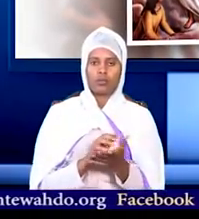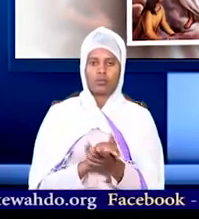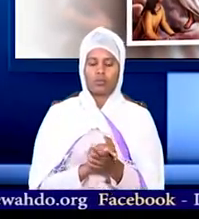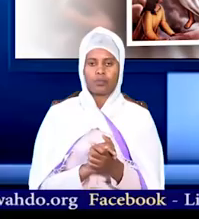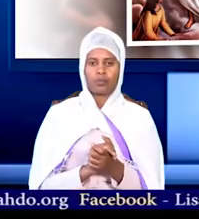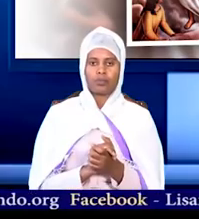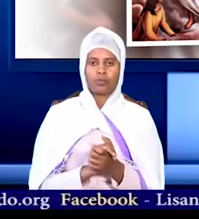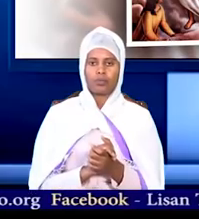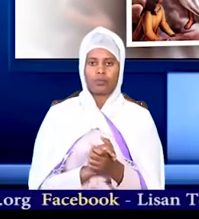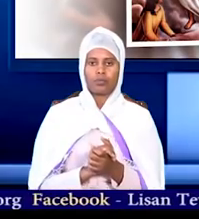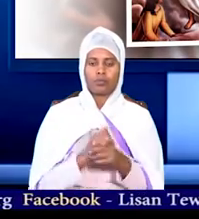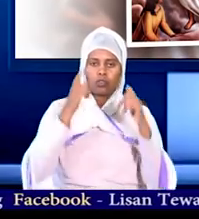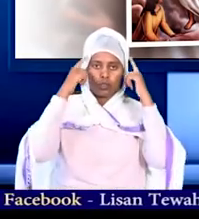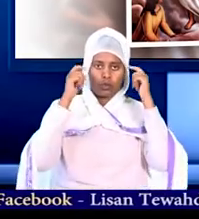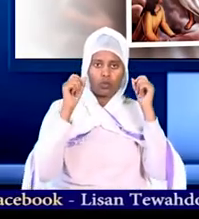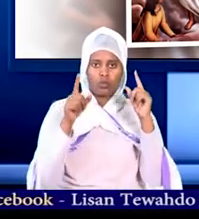ብእሲ ተሰአ ይበለ